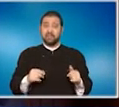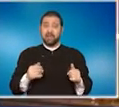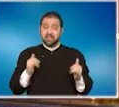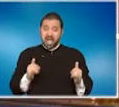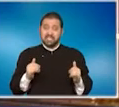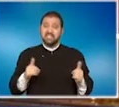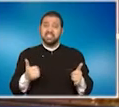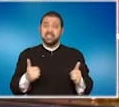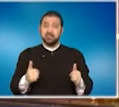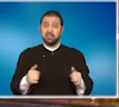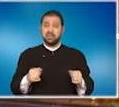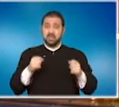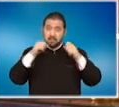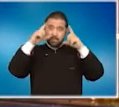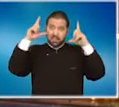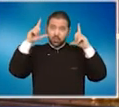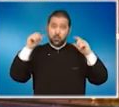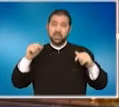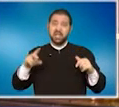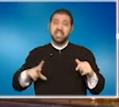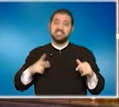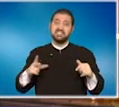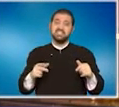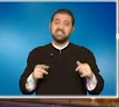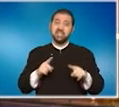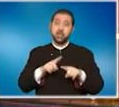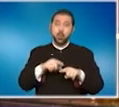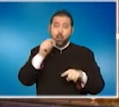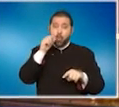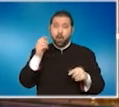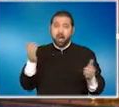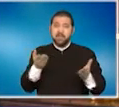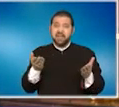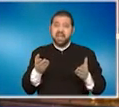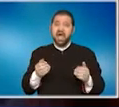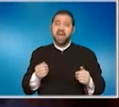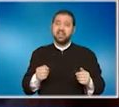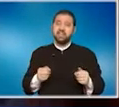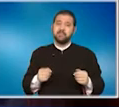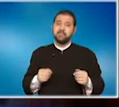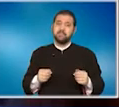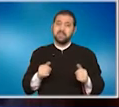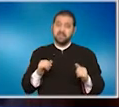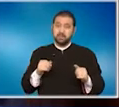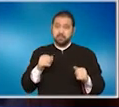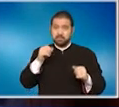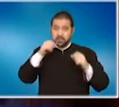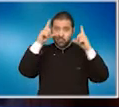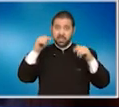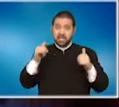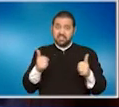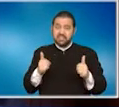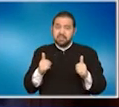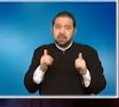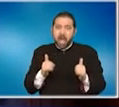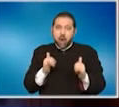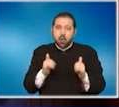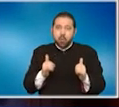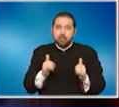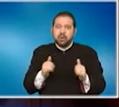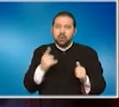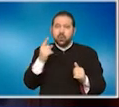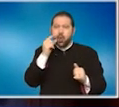Ceea ce spuneam noi că minunea este firescul lui Dumnezeu, devine și pentru un sfânt. Pentru un sfânt, minunea este